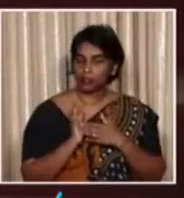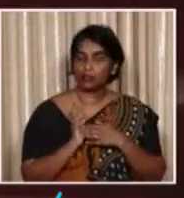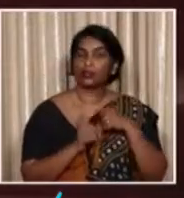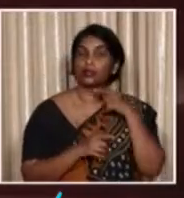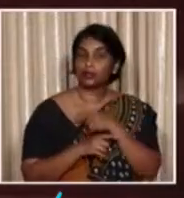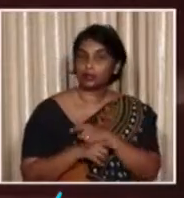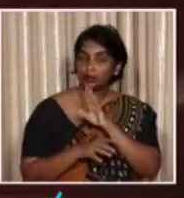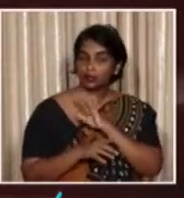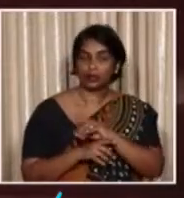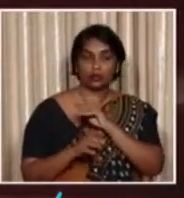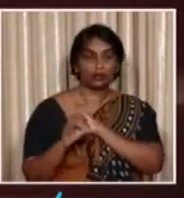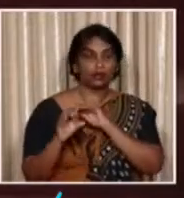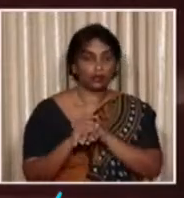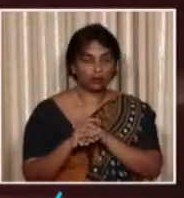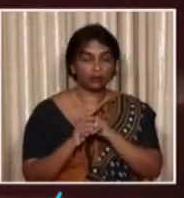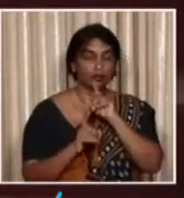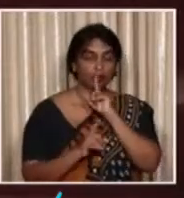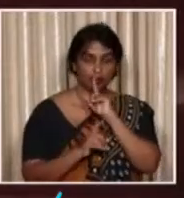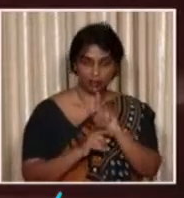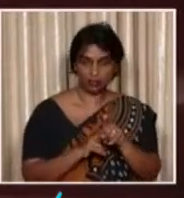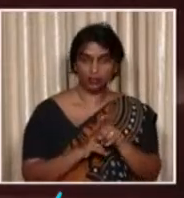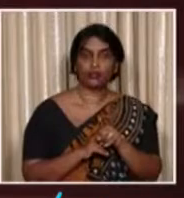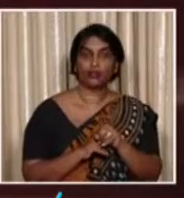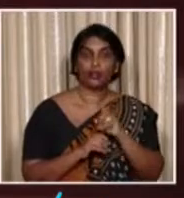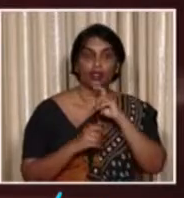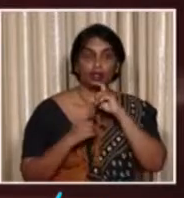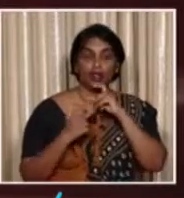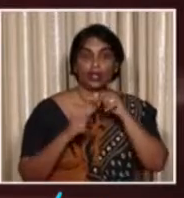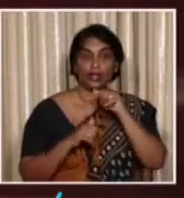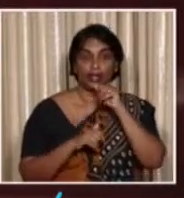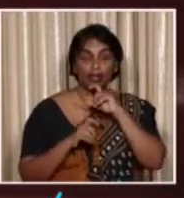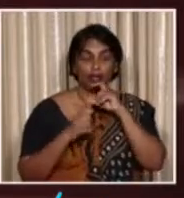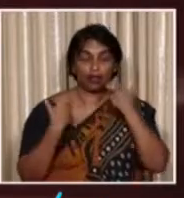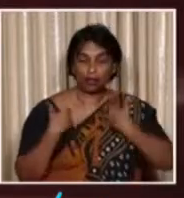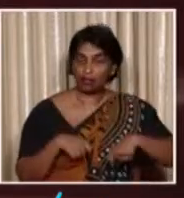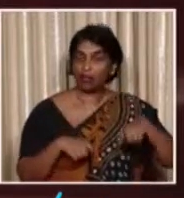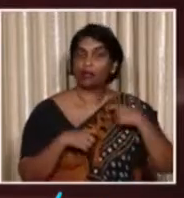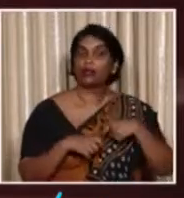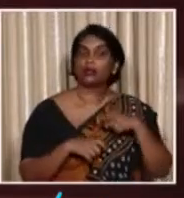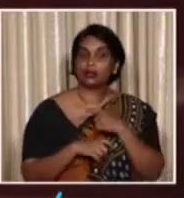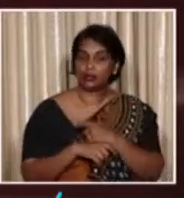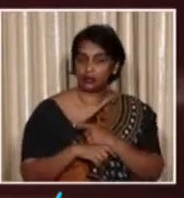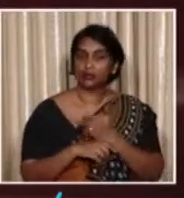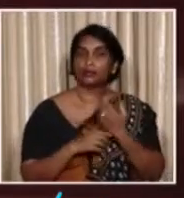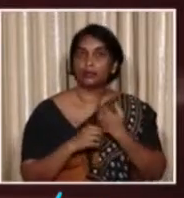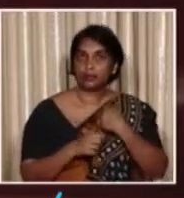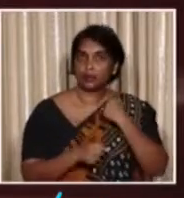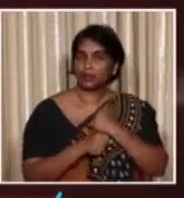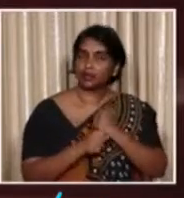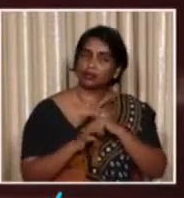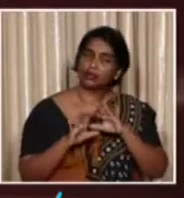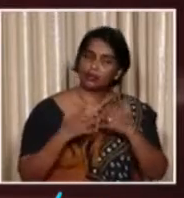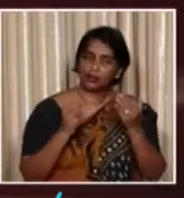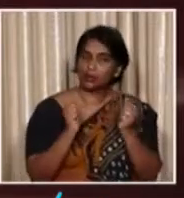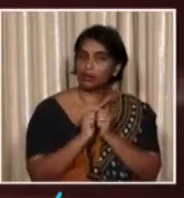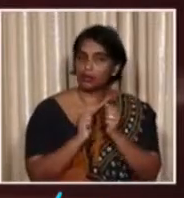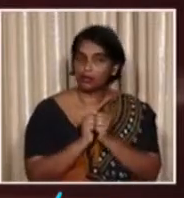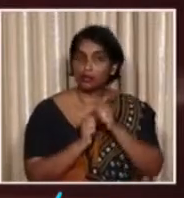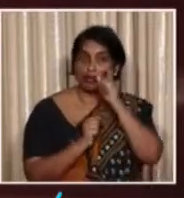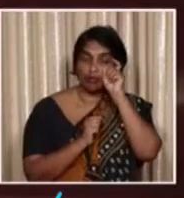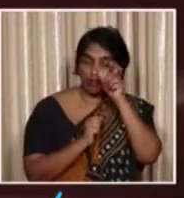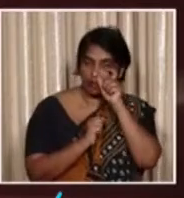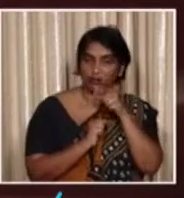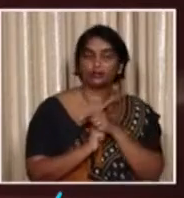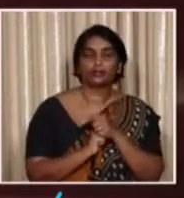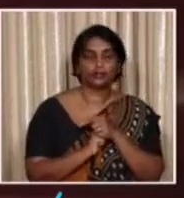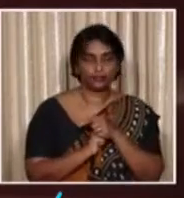ඔවුන් වෙනුවෙන් පෙනී සිටින බව පවසන නීති ආයතනයේ නීතිඥවරුන් අප රජය කුමක් සිදු කරන්නේද යන්න සෙවීම